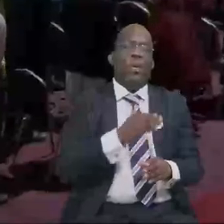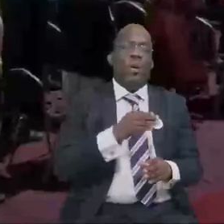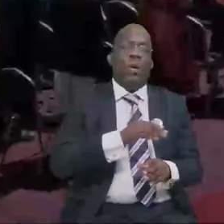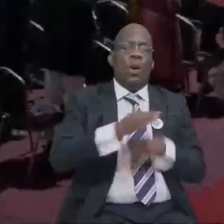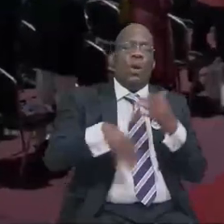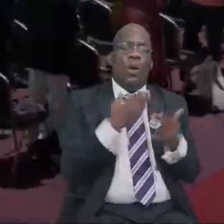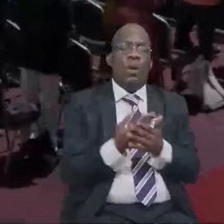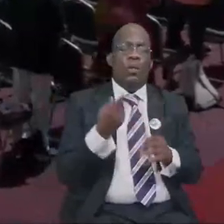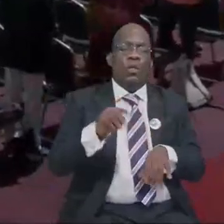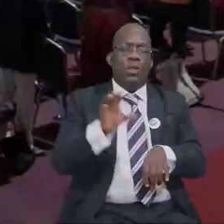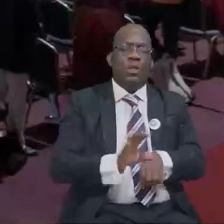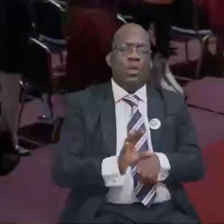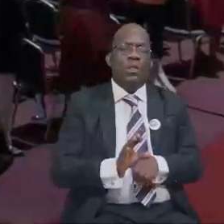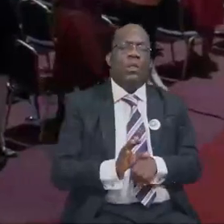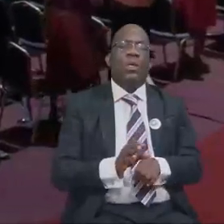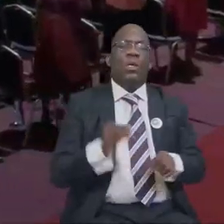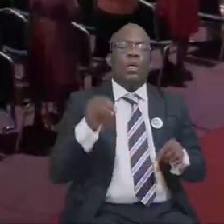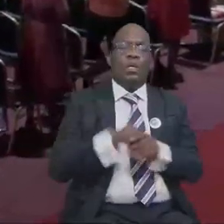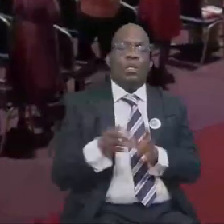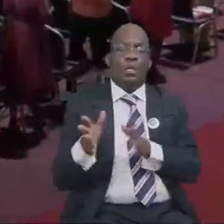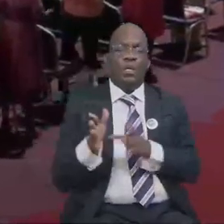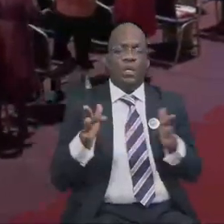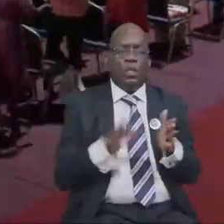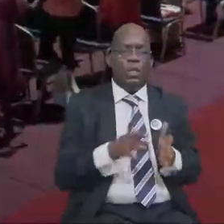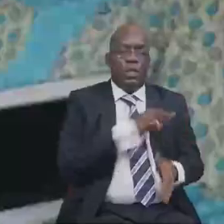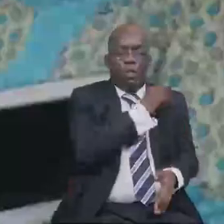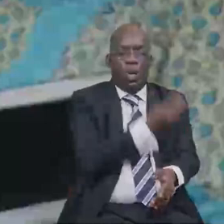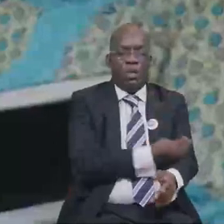Au nom puissant de Jésus, nous prions.